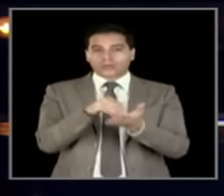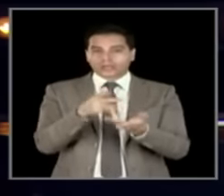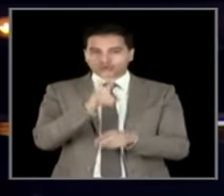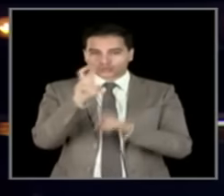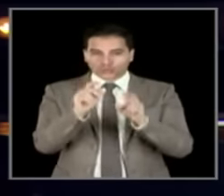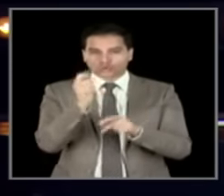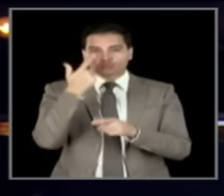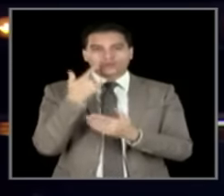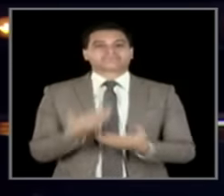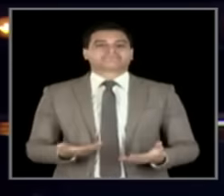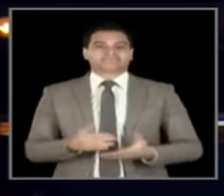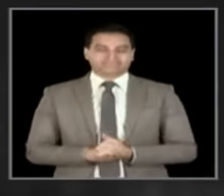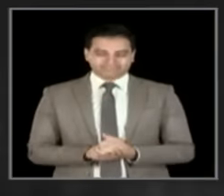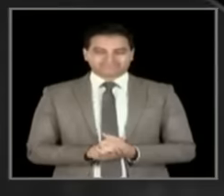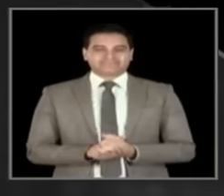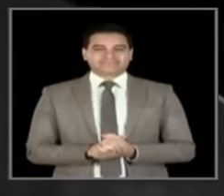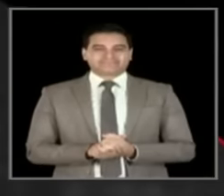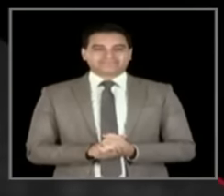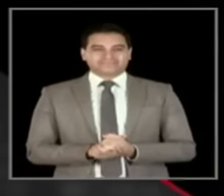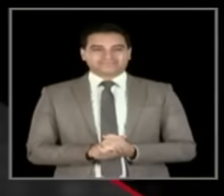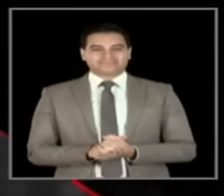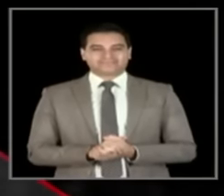حاجه هنبتدي بيها هي سؤال السرعه.